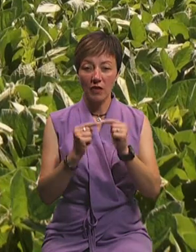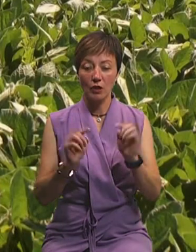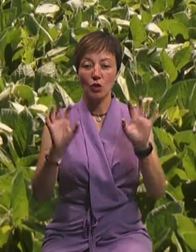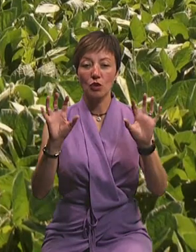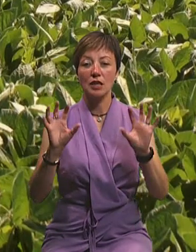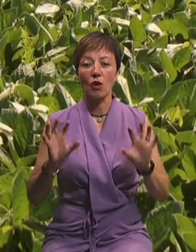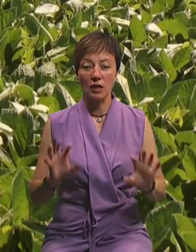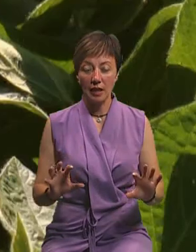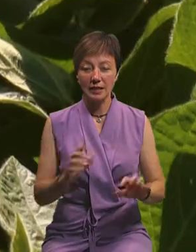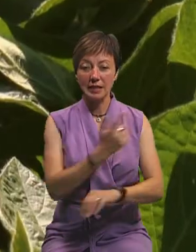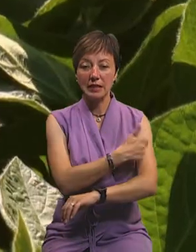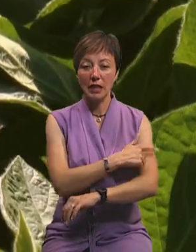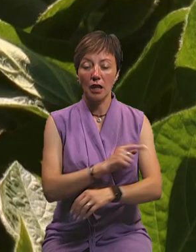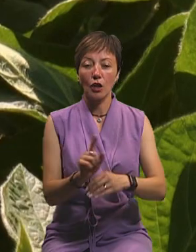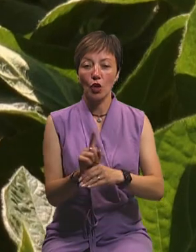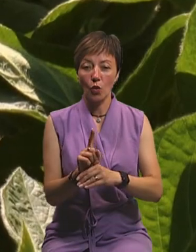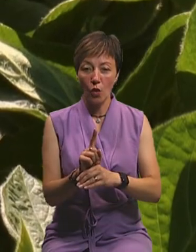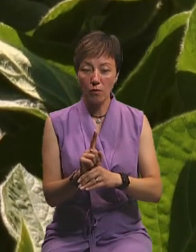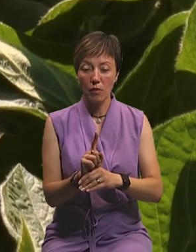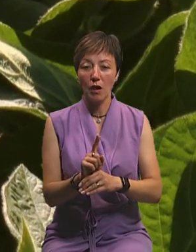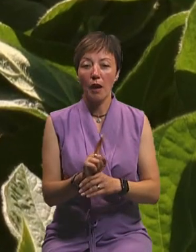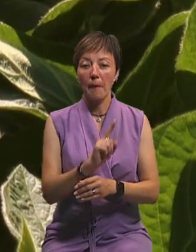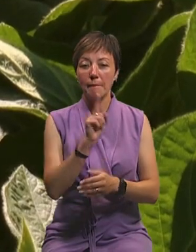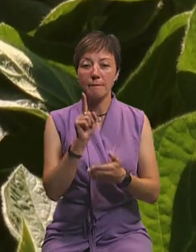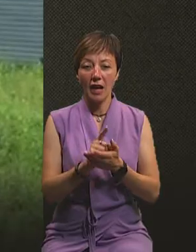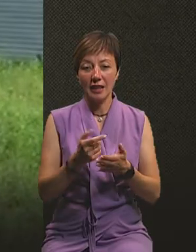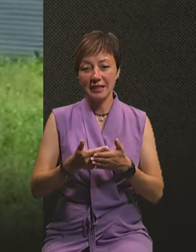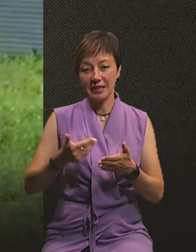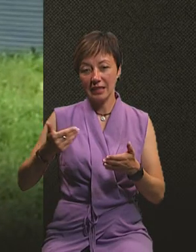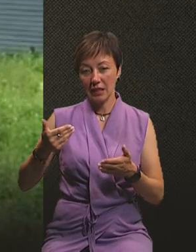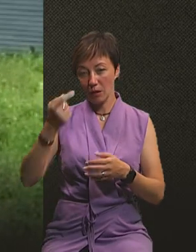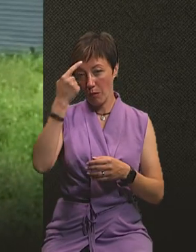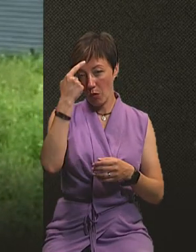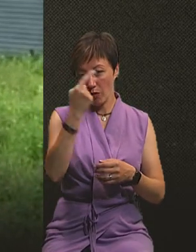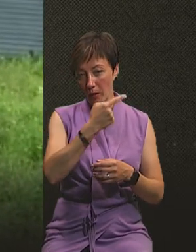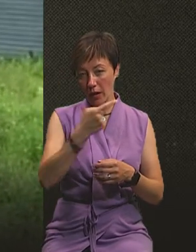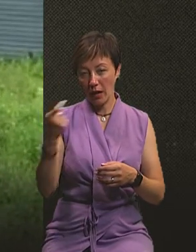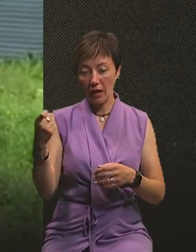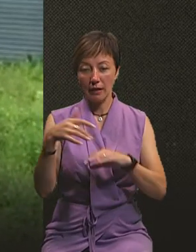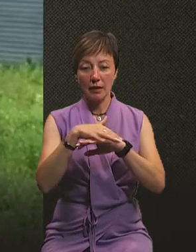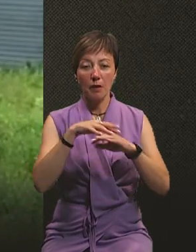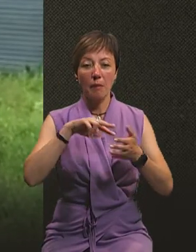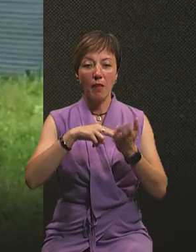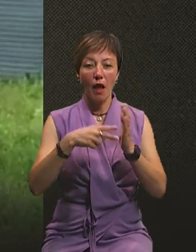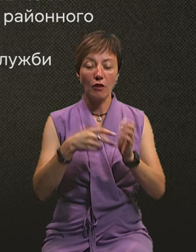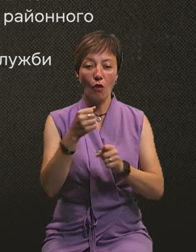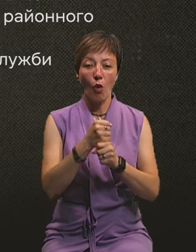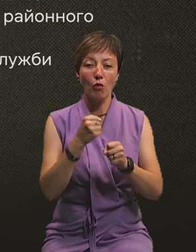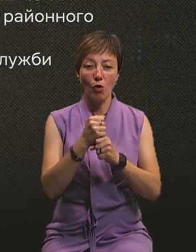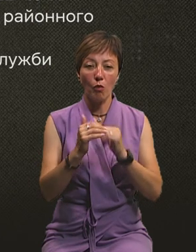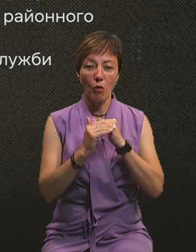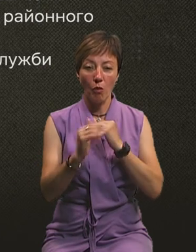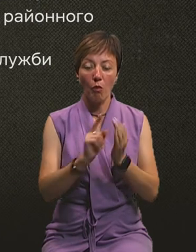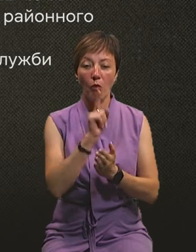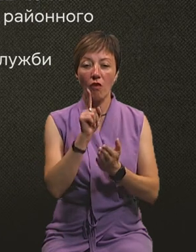законодавства та санітарних норм щонайменше мало заздалегідь попередити населення про планову обробку поля повинні